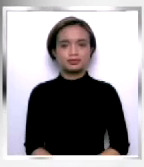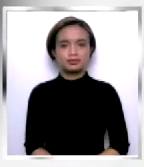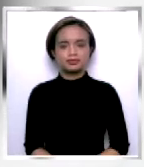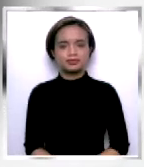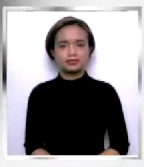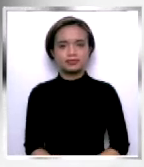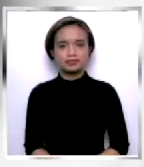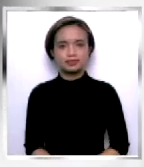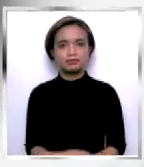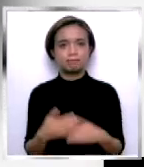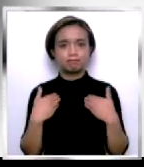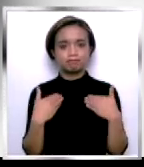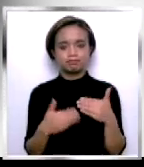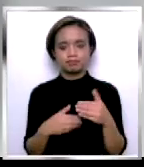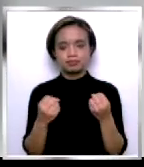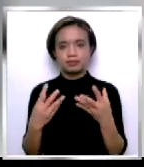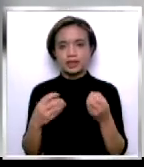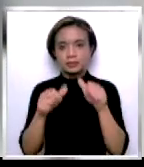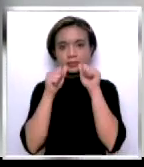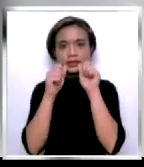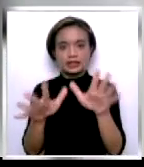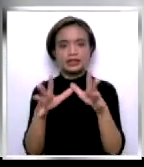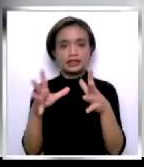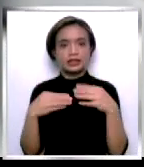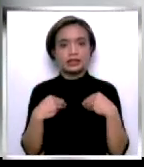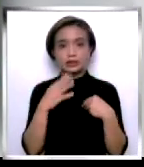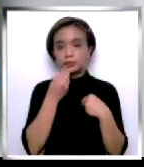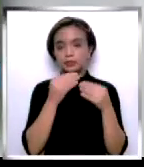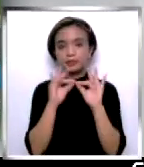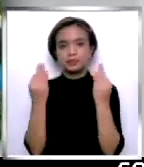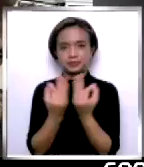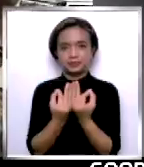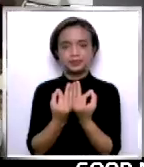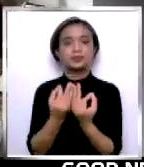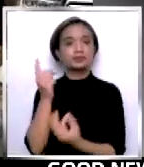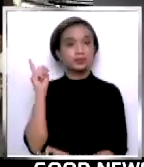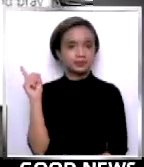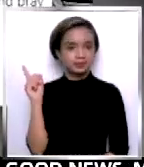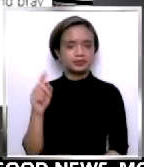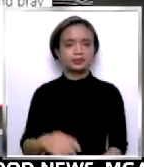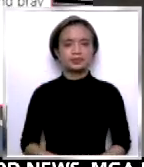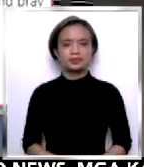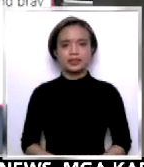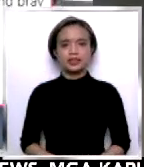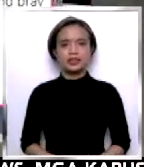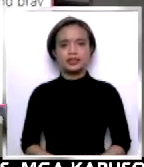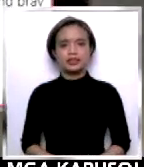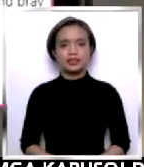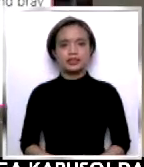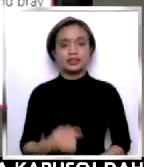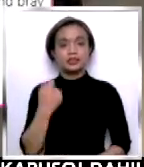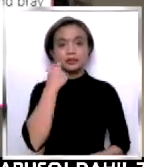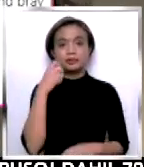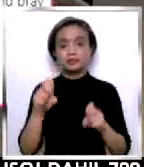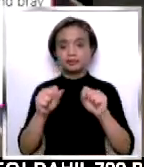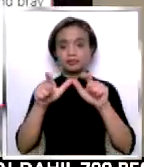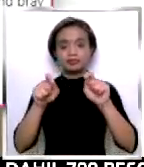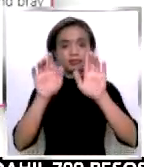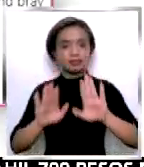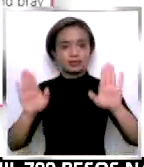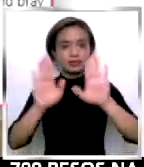Sunod-sunod the blessings ang natatanggap ng pamilya nila Juancho Trevino at Joy Spring. Nito lang week engineer ni Juancho na